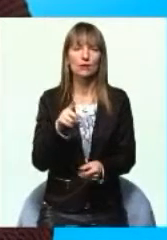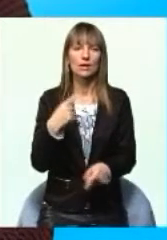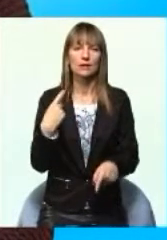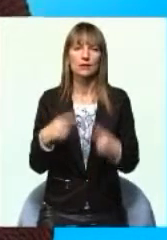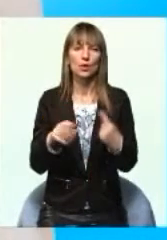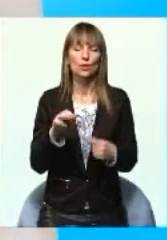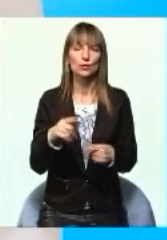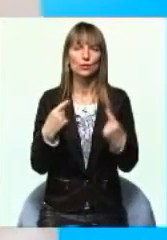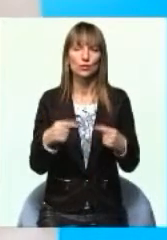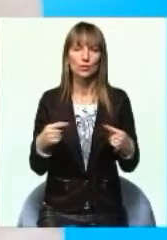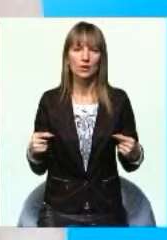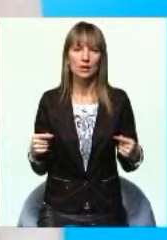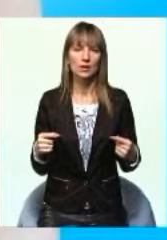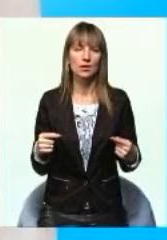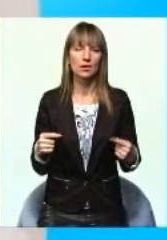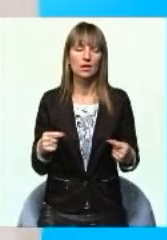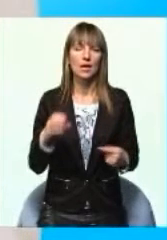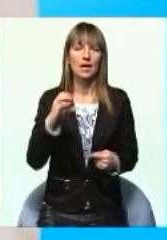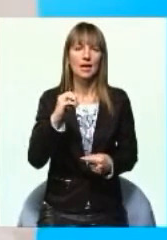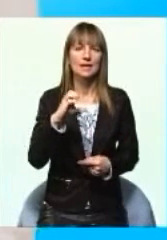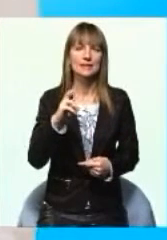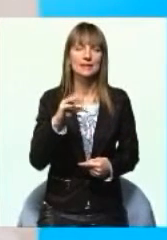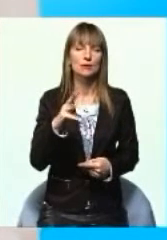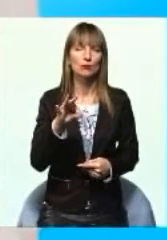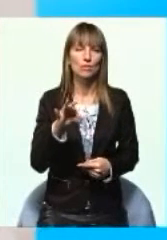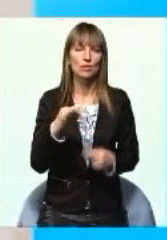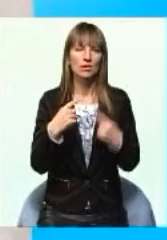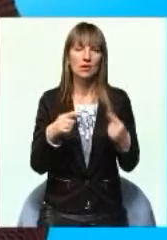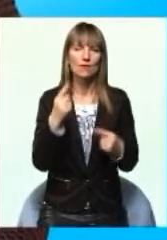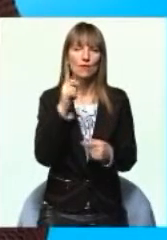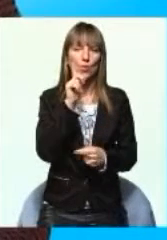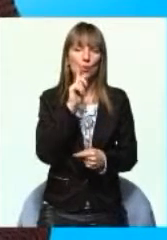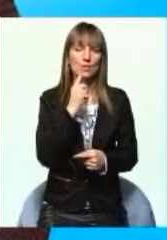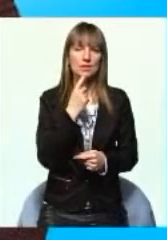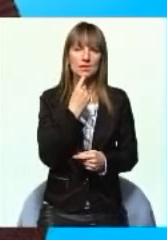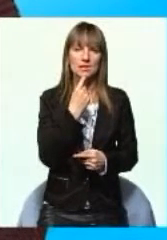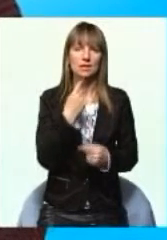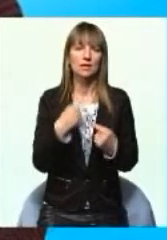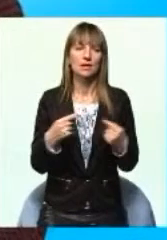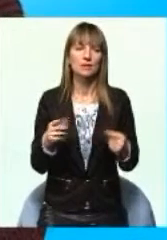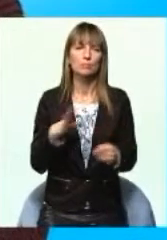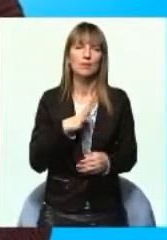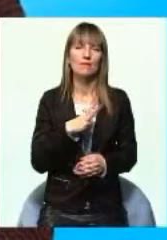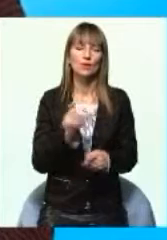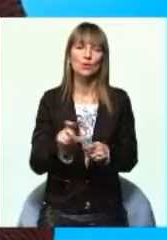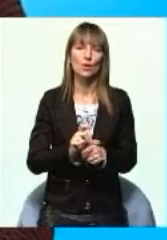от других. Ескімо бывает разного цвета и разного вкуса. Бывают